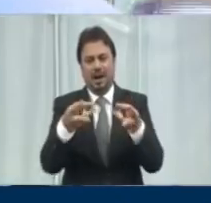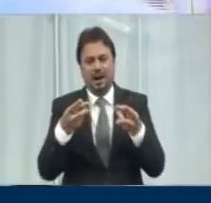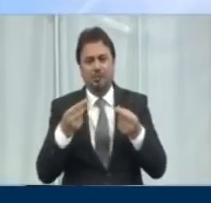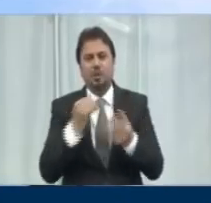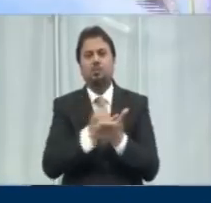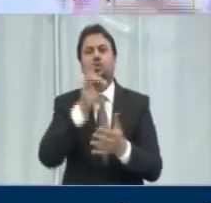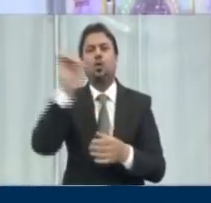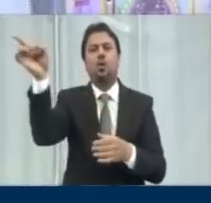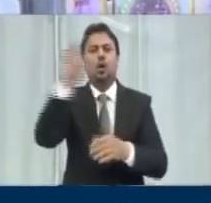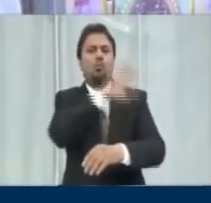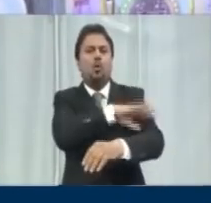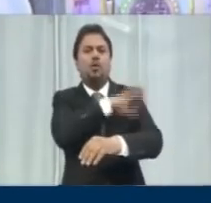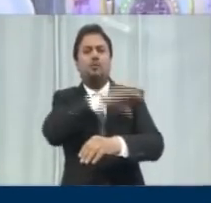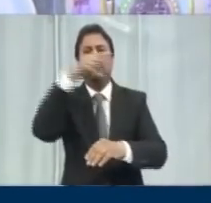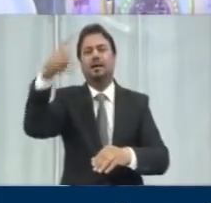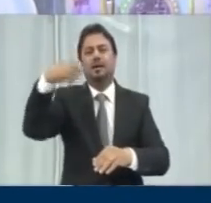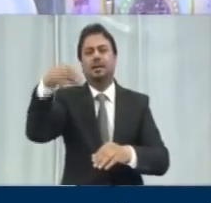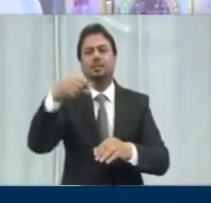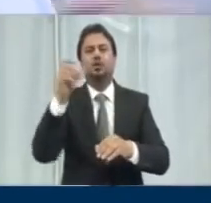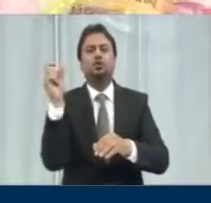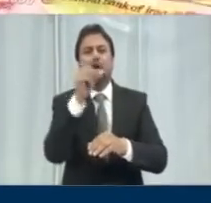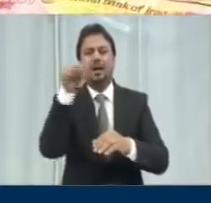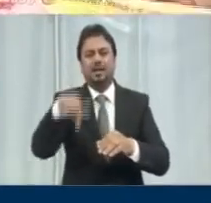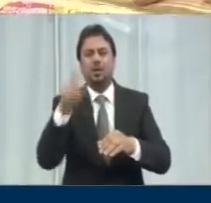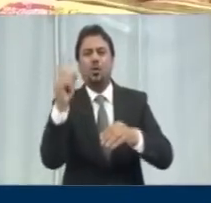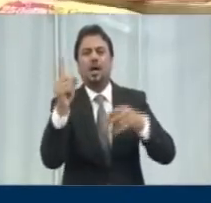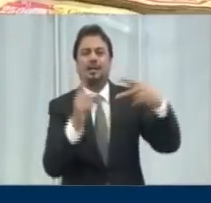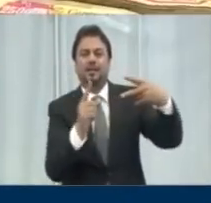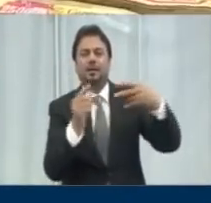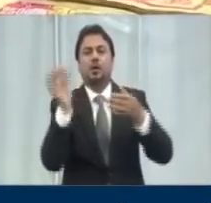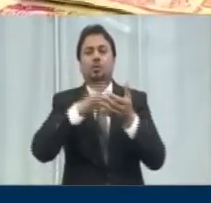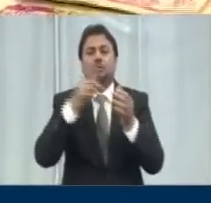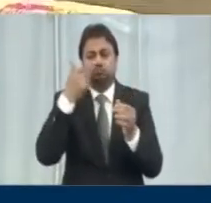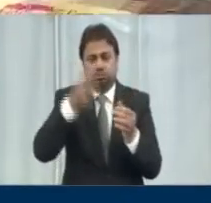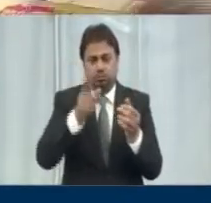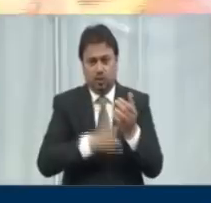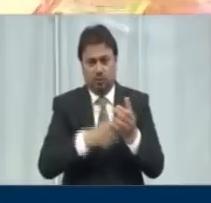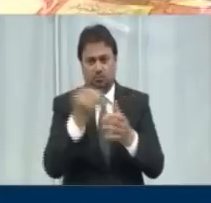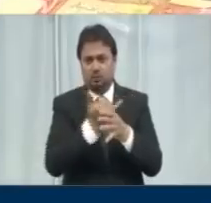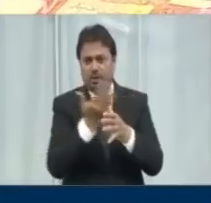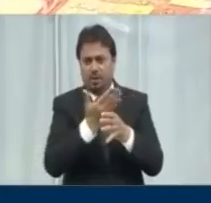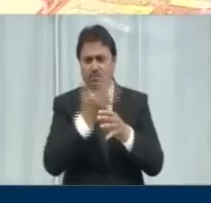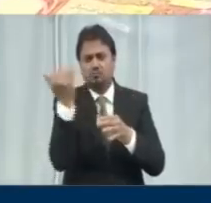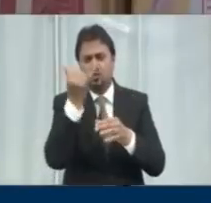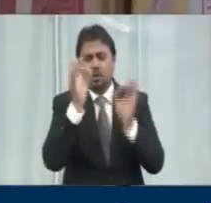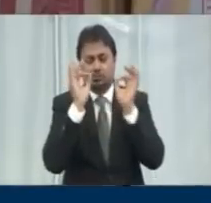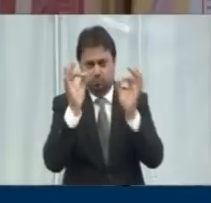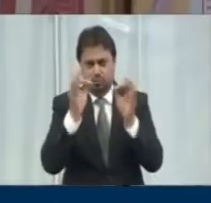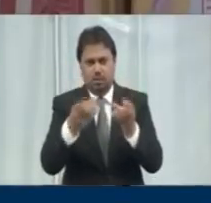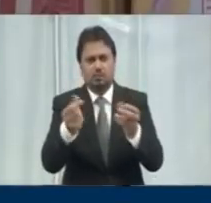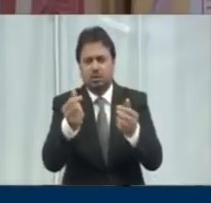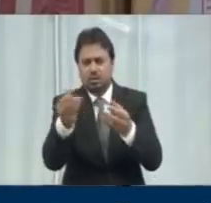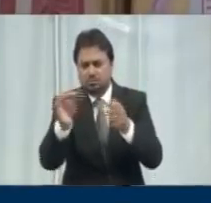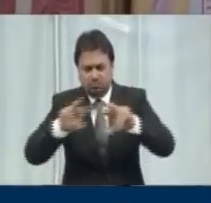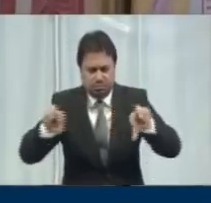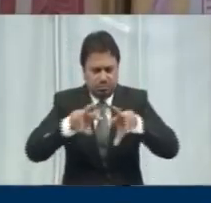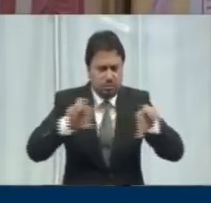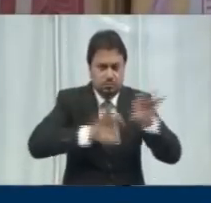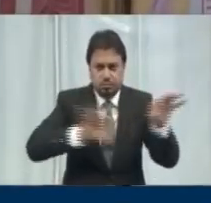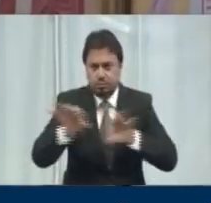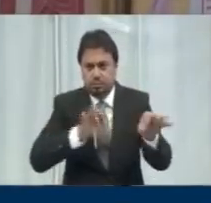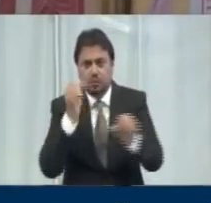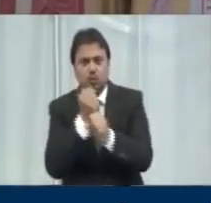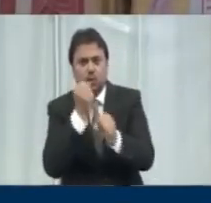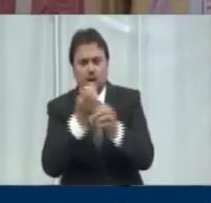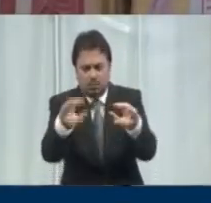وجهت بتمويل رواتب الموظفين لشهر شباط الحالي، وتم توجيه دائرة المحاسبة أيضا باستئناف العمل